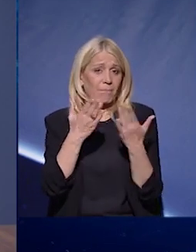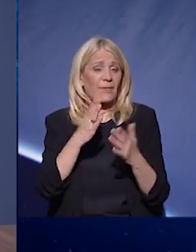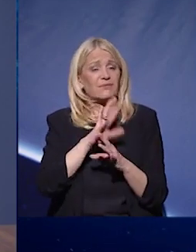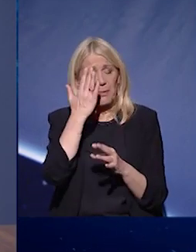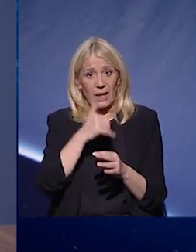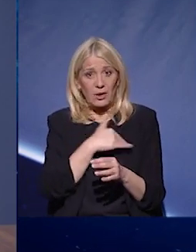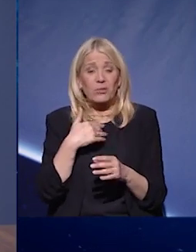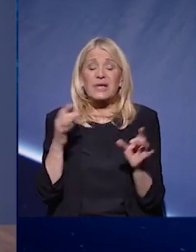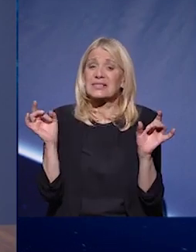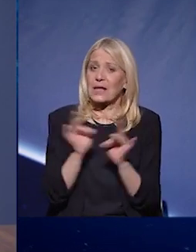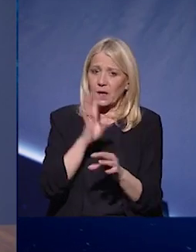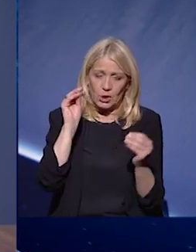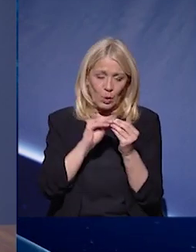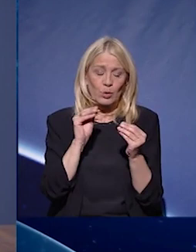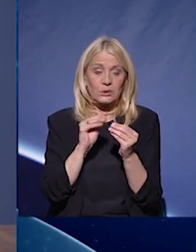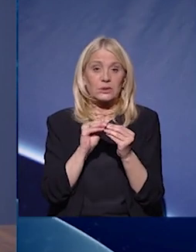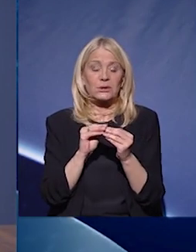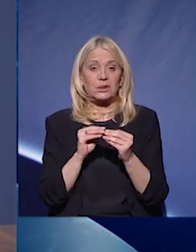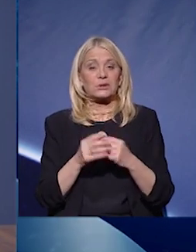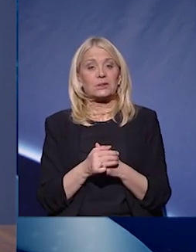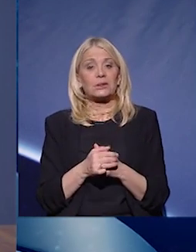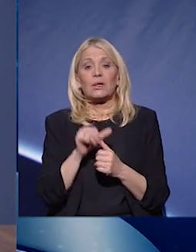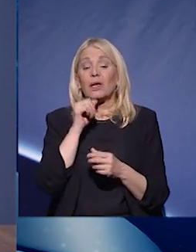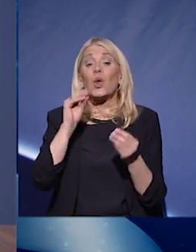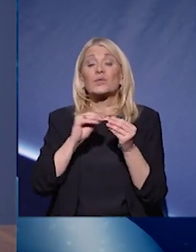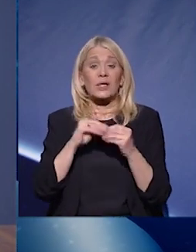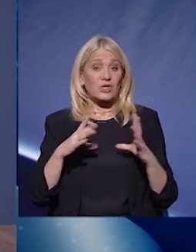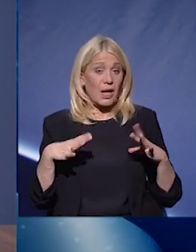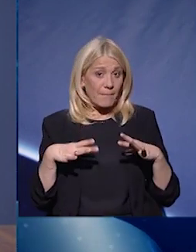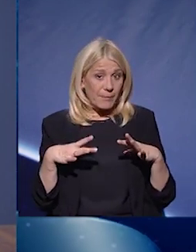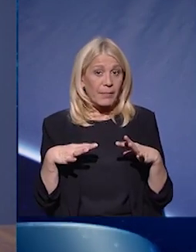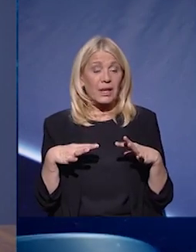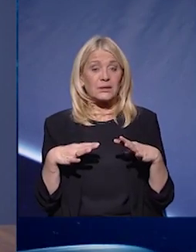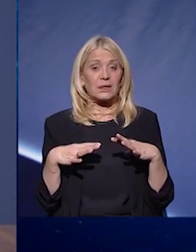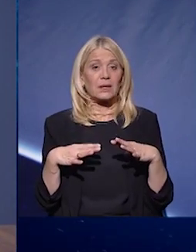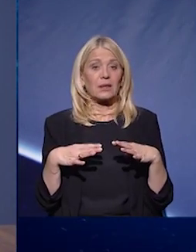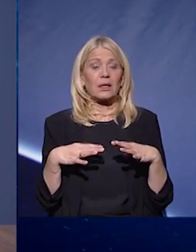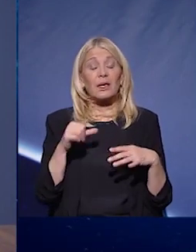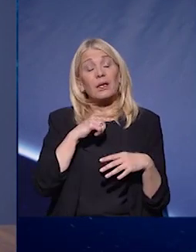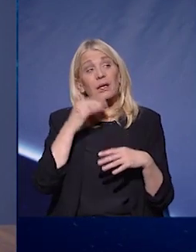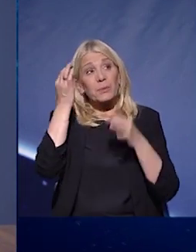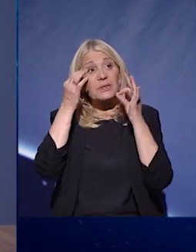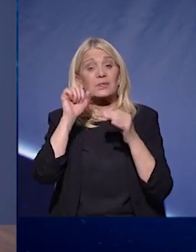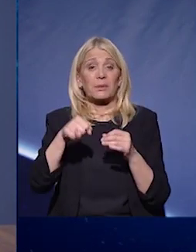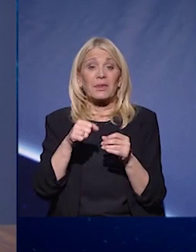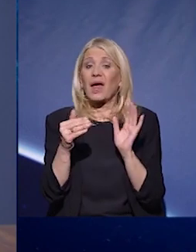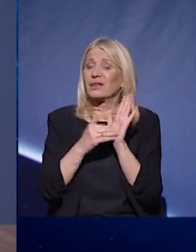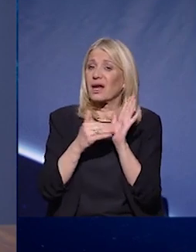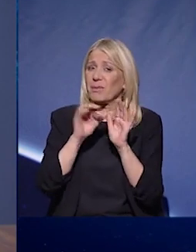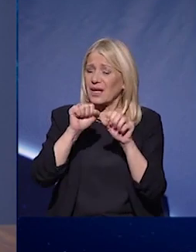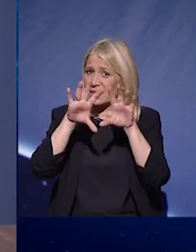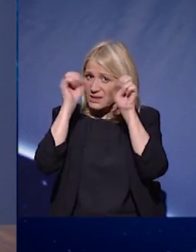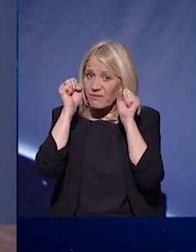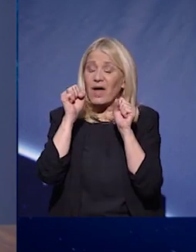srećan Uskrs i uskršnje praznike. I mislim da treba da shvate